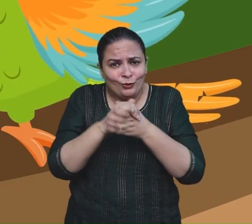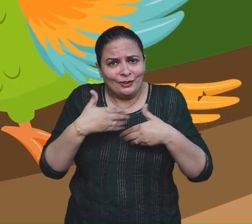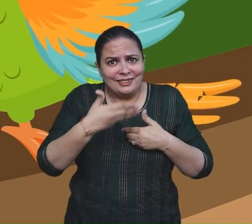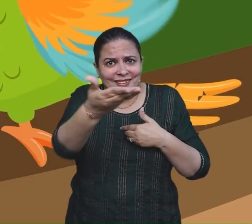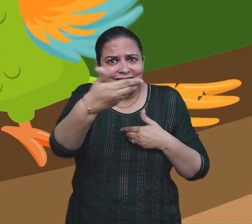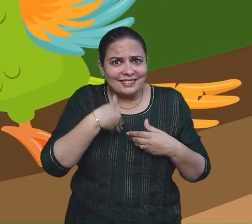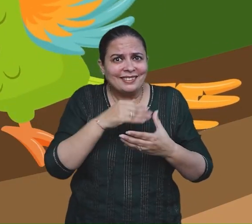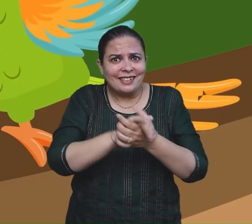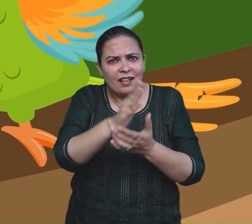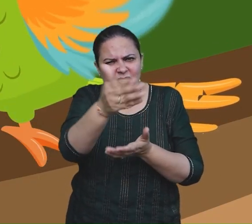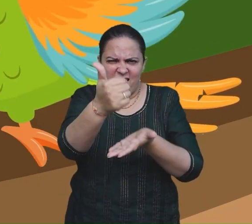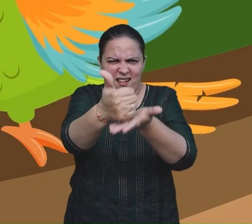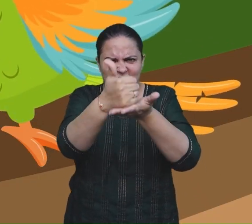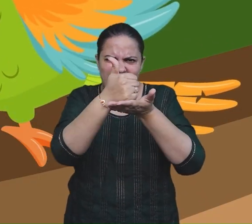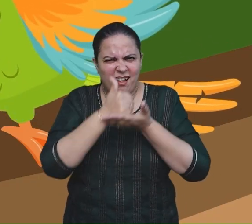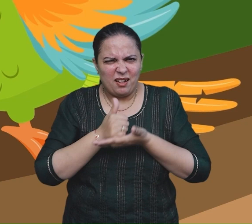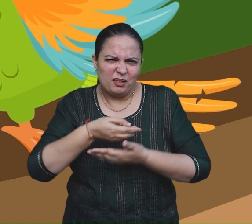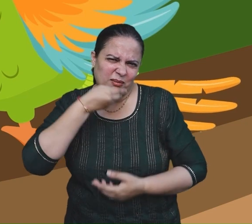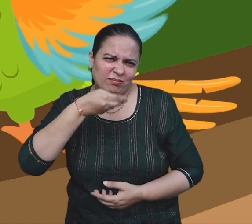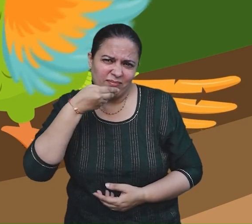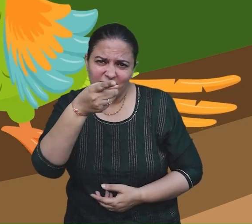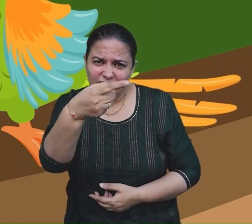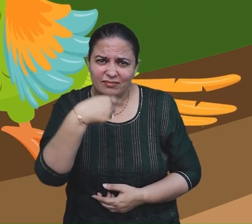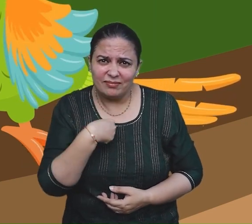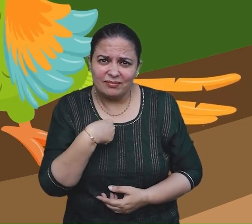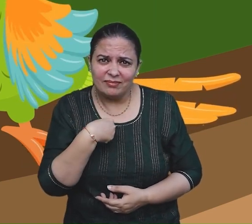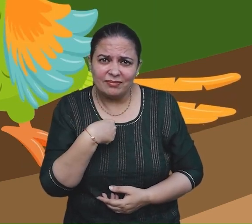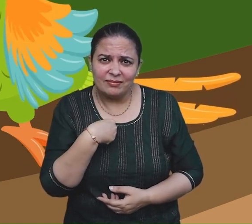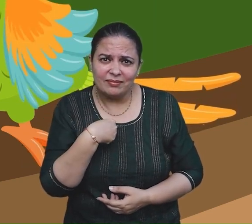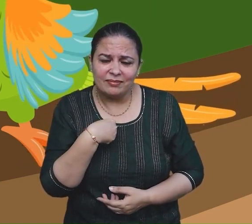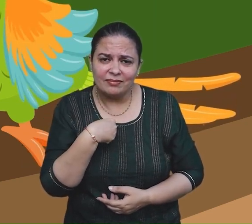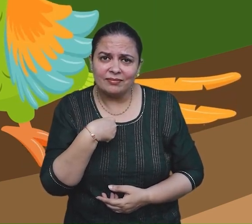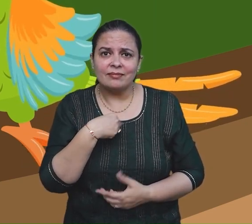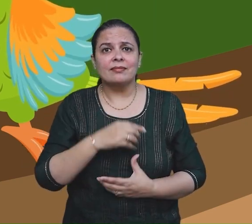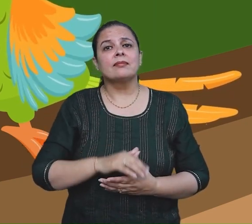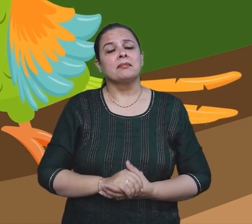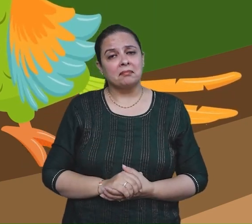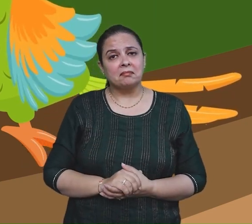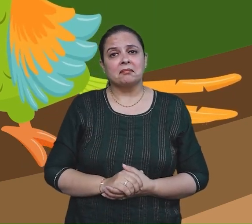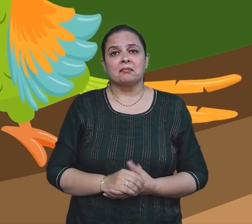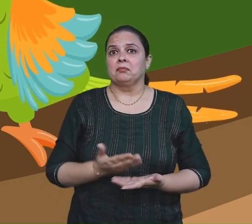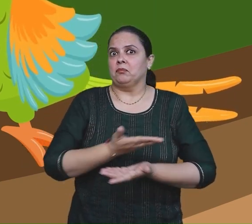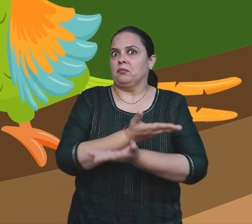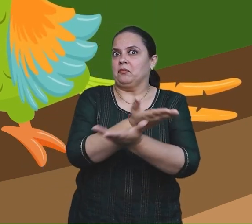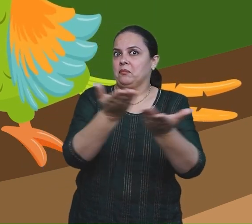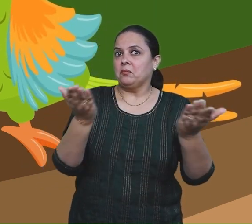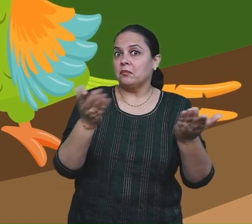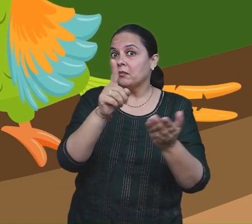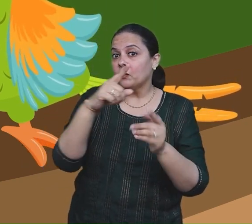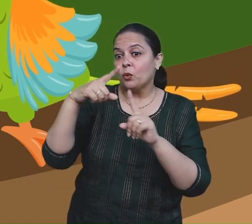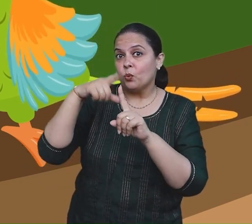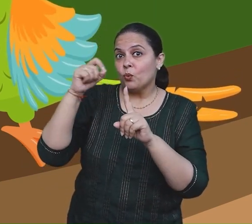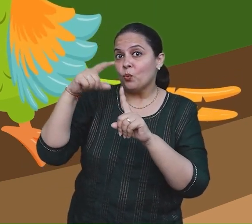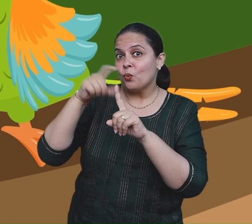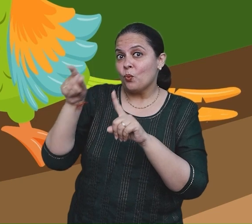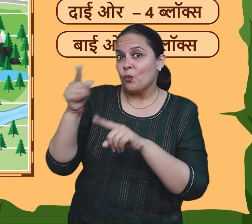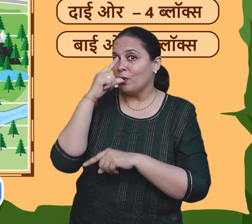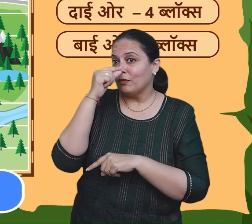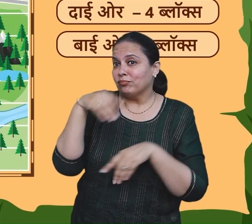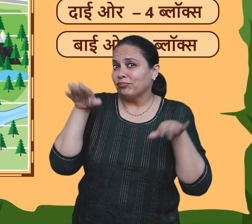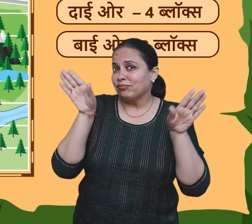सब, क्या आप मेरी मदद कर सकते हो? दोस्तों, तो आपसे मदद चाहता